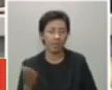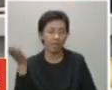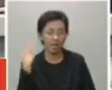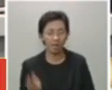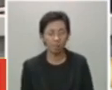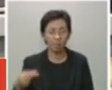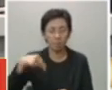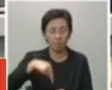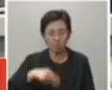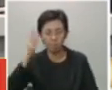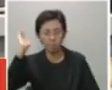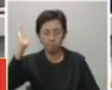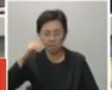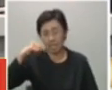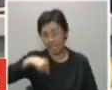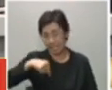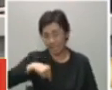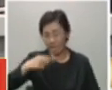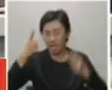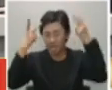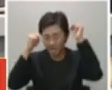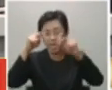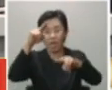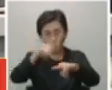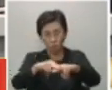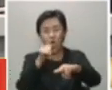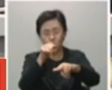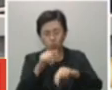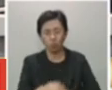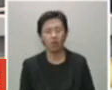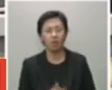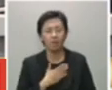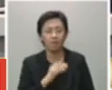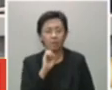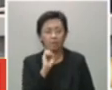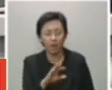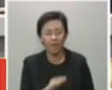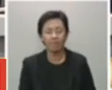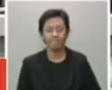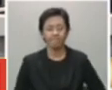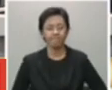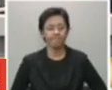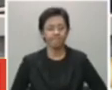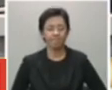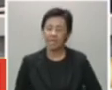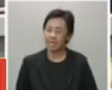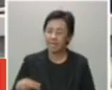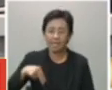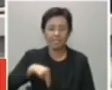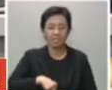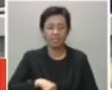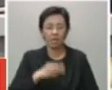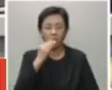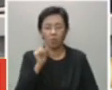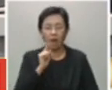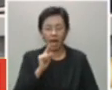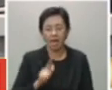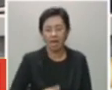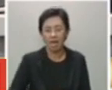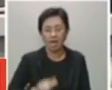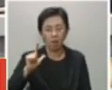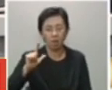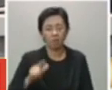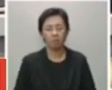กขึ้นอภิปรายที่นี่แหละครับท่านนายกก็นั่งอยู่ตรงนั้นผมบอกท่านยืดอกลุกขึ้นพูดว่าลา